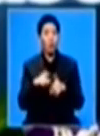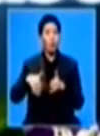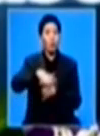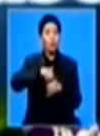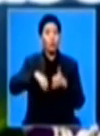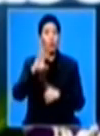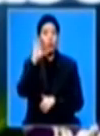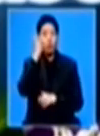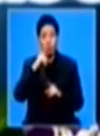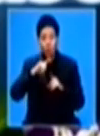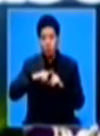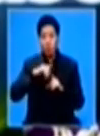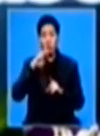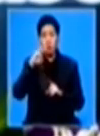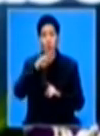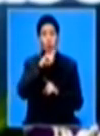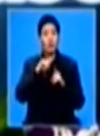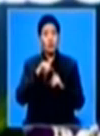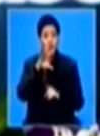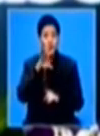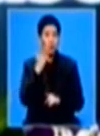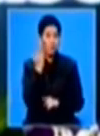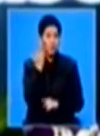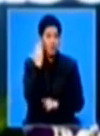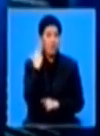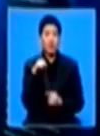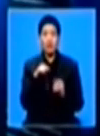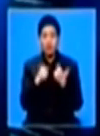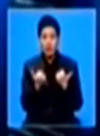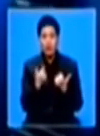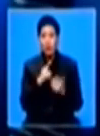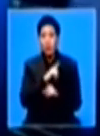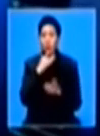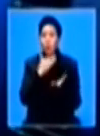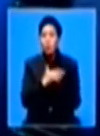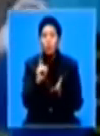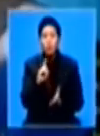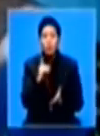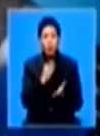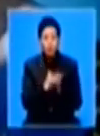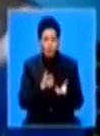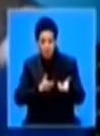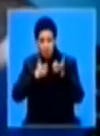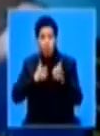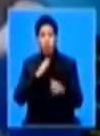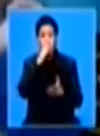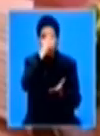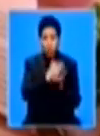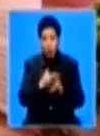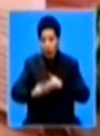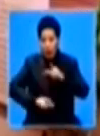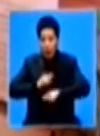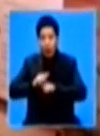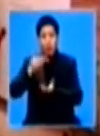ค่ะว่าหากวันนี้ผิดก็ต้องลงโทษวันนี้ก่อนทิ้งท้ายว่าการปฏิรูปถ้าเราไม่เคารพกฎหมายไม่ร่วม